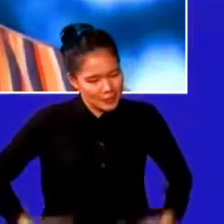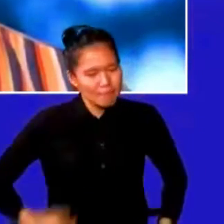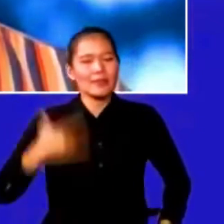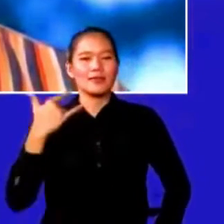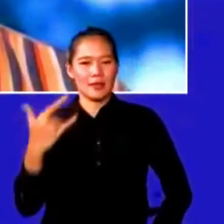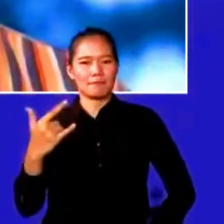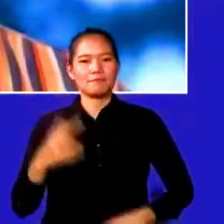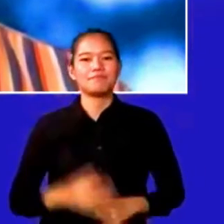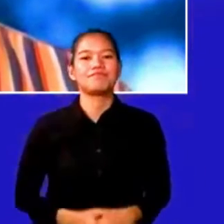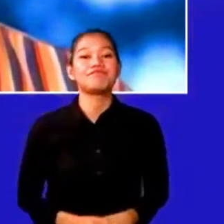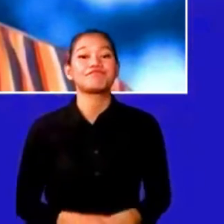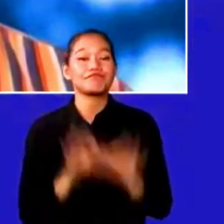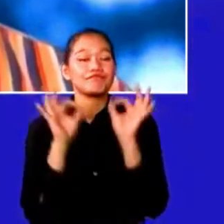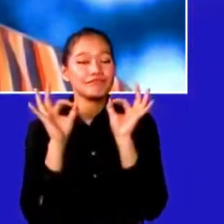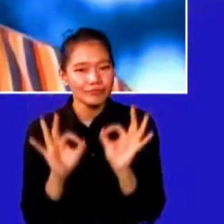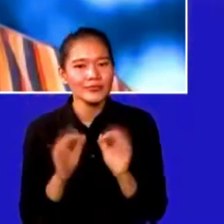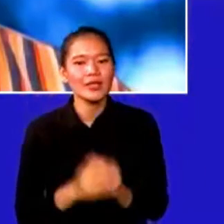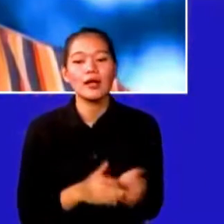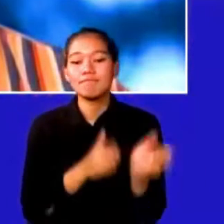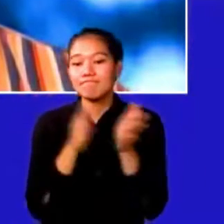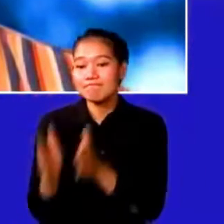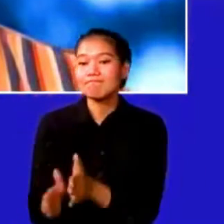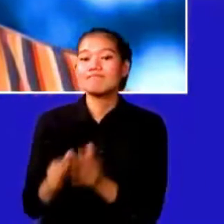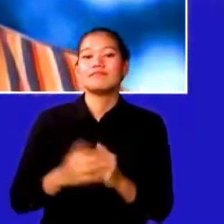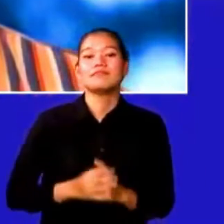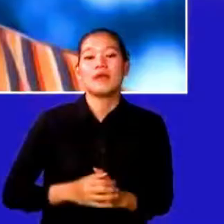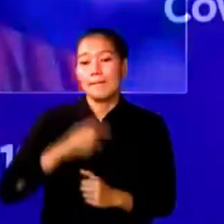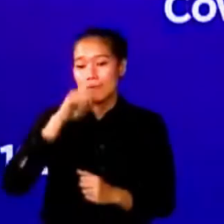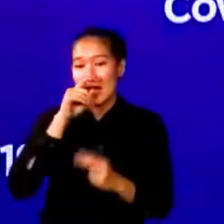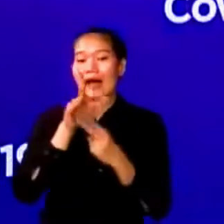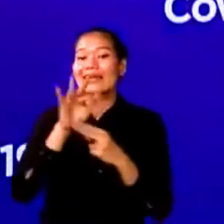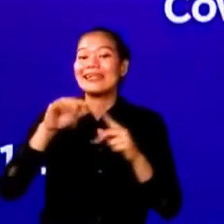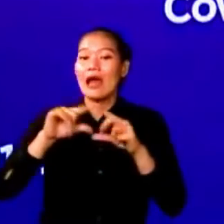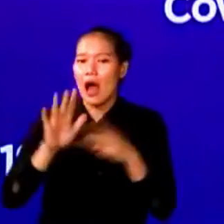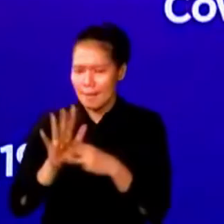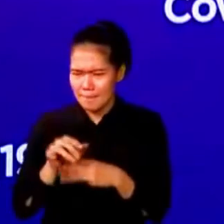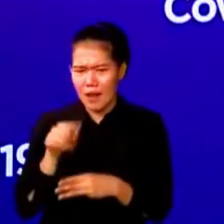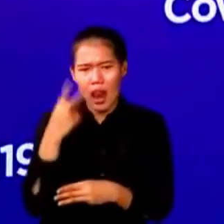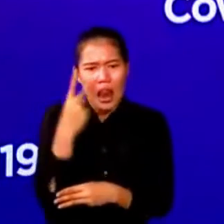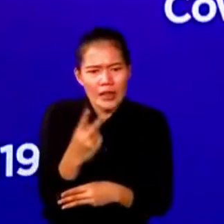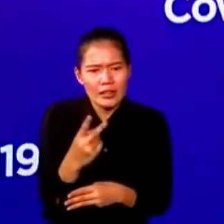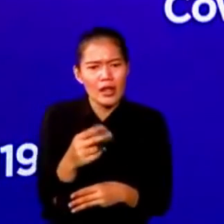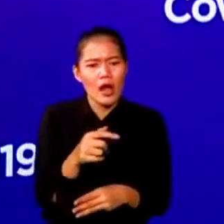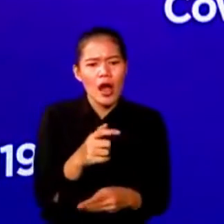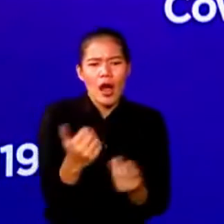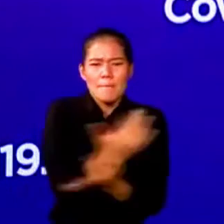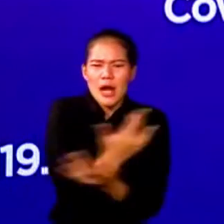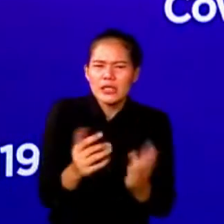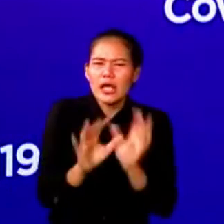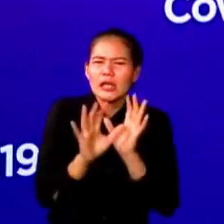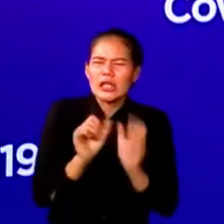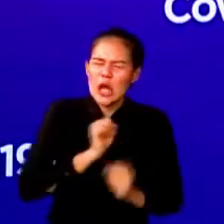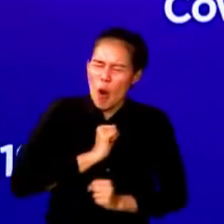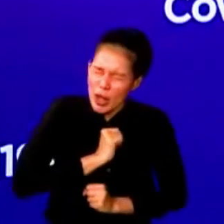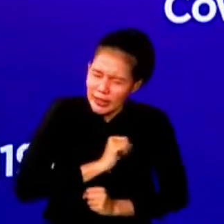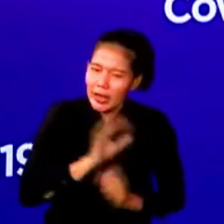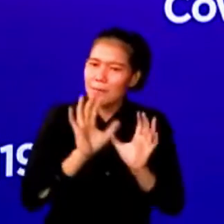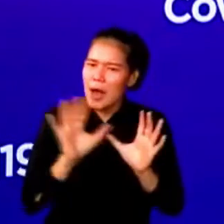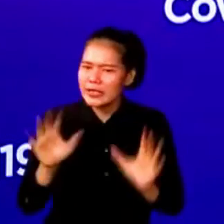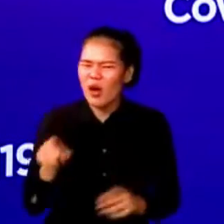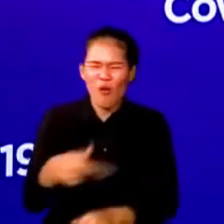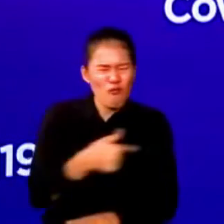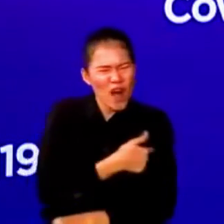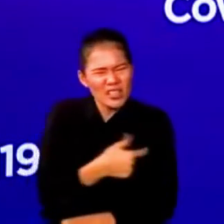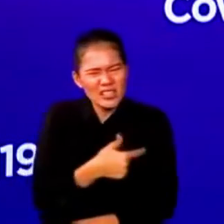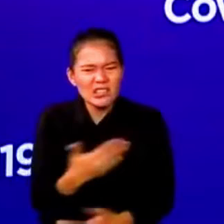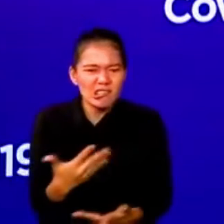ya ya bye saya kembali lagi ke dokter Niam dokternya Mini kan masih banyak yang meragukan atau khawatir nih dengan vaksinasi ini